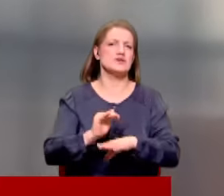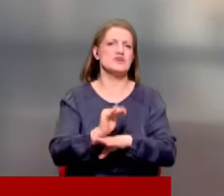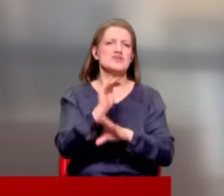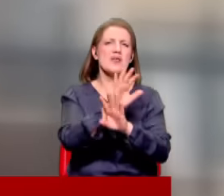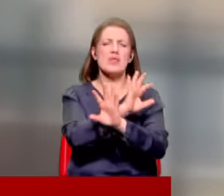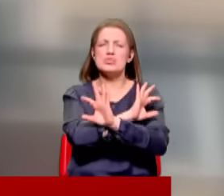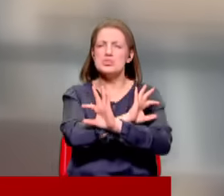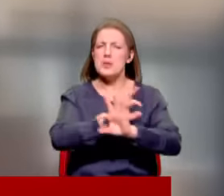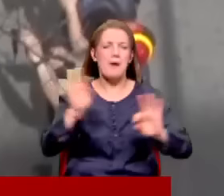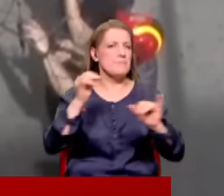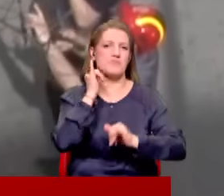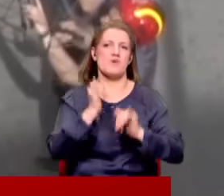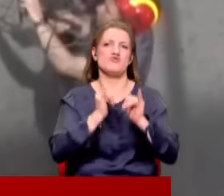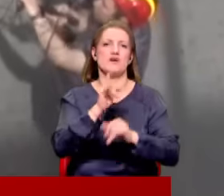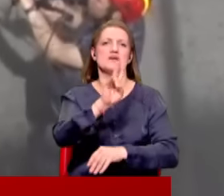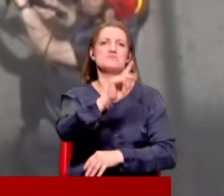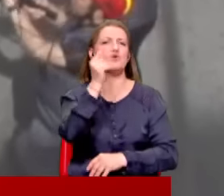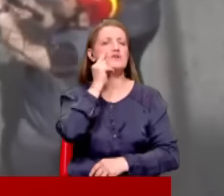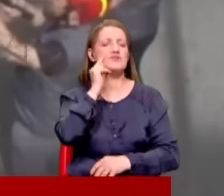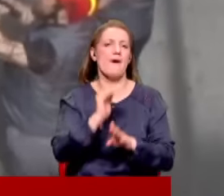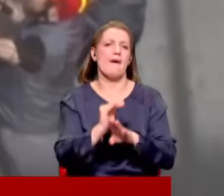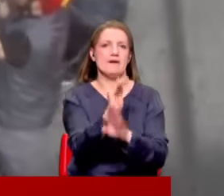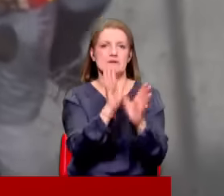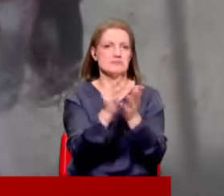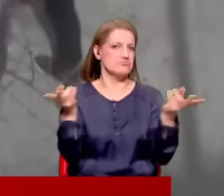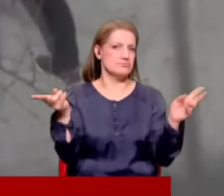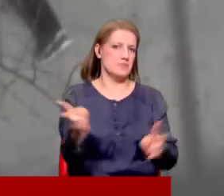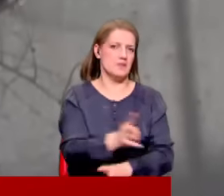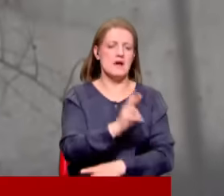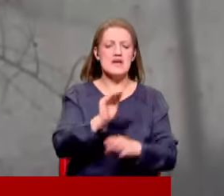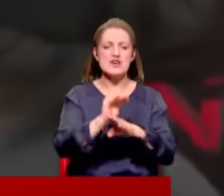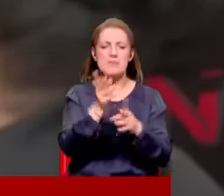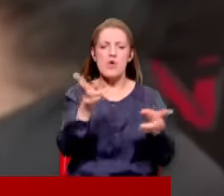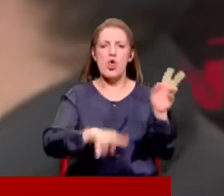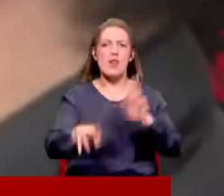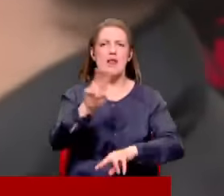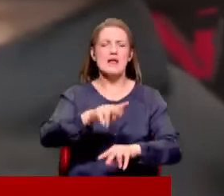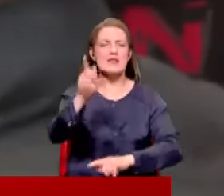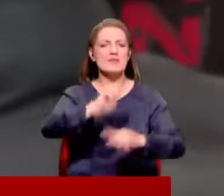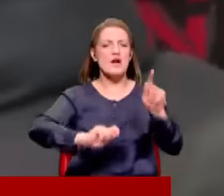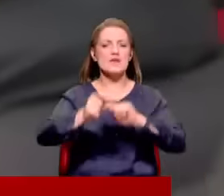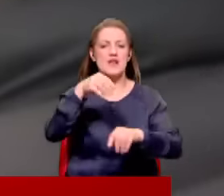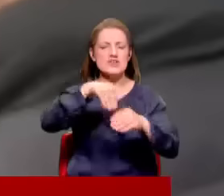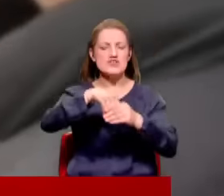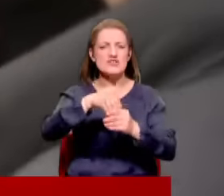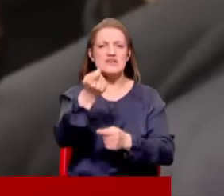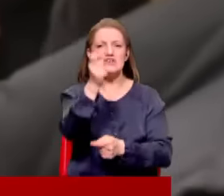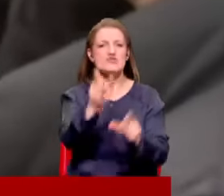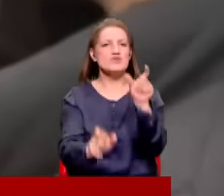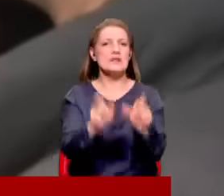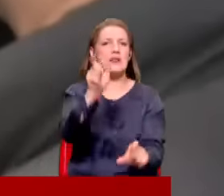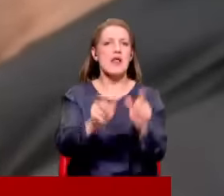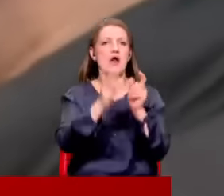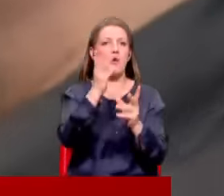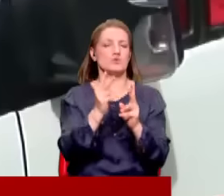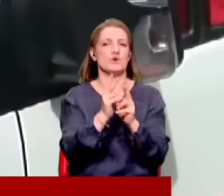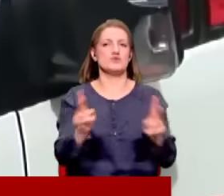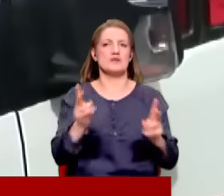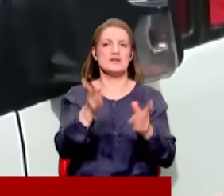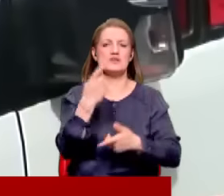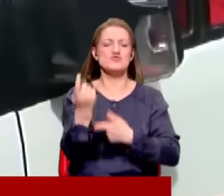tam bir faciaydı. 29 kişi hayatını kaybetti. Yaşamını yitirenlerin tadilat için içeride olan işçiler olduğu